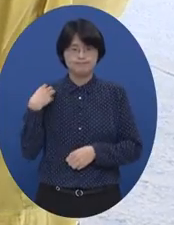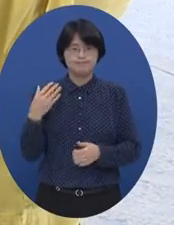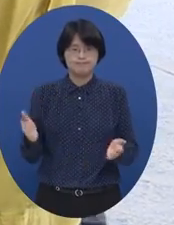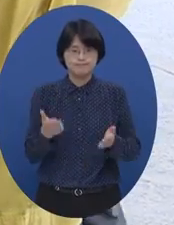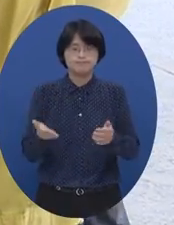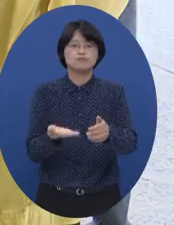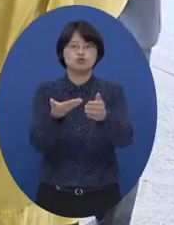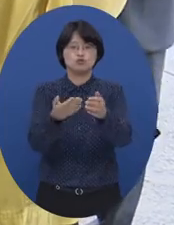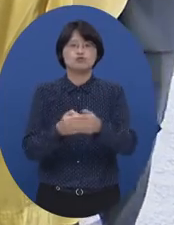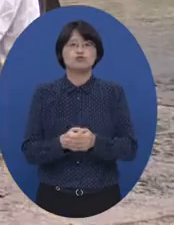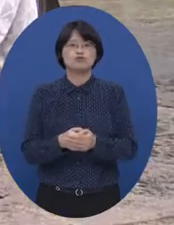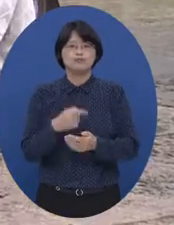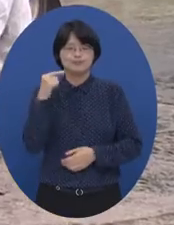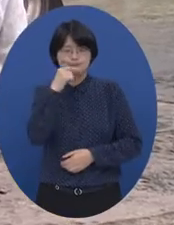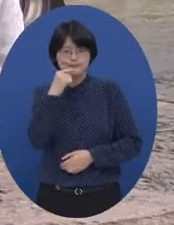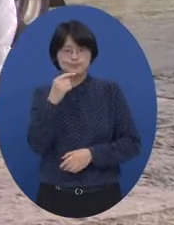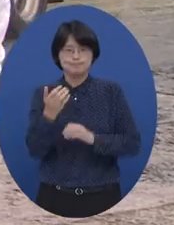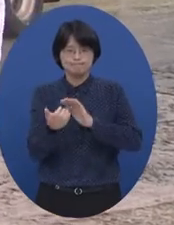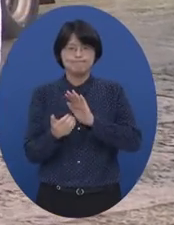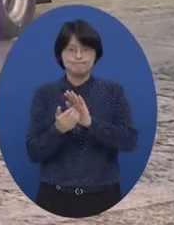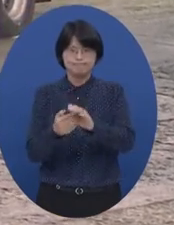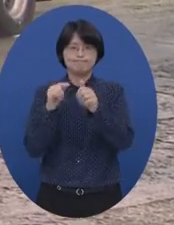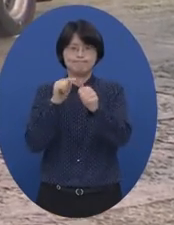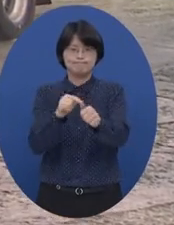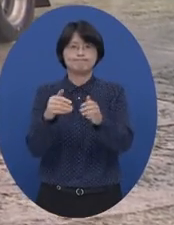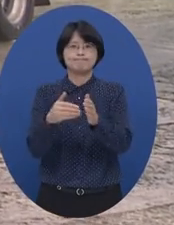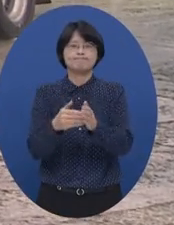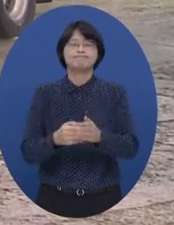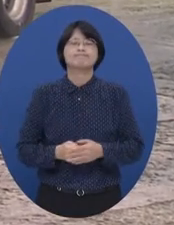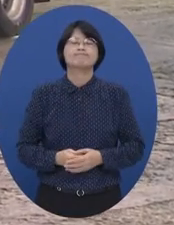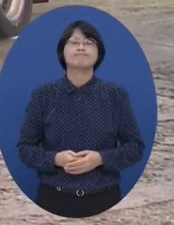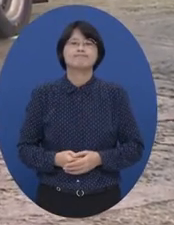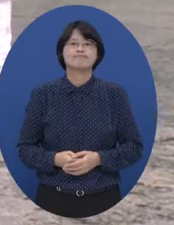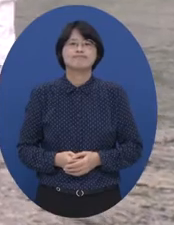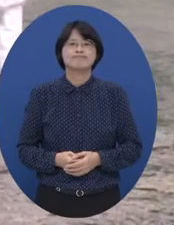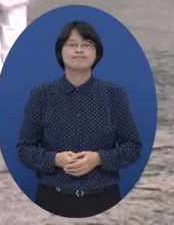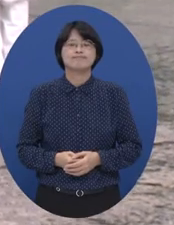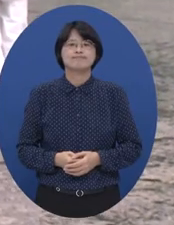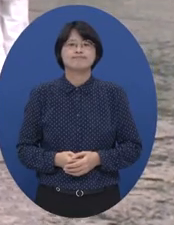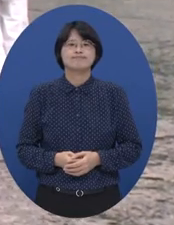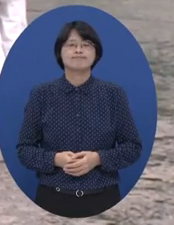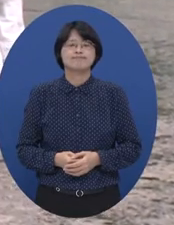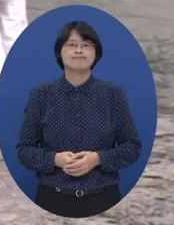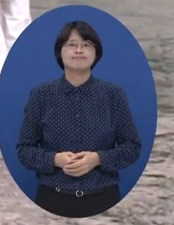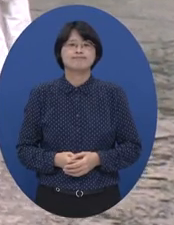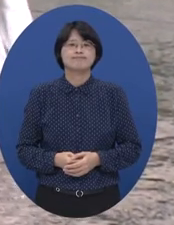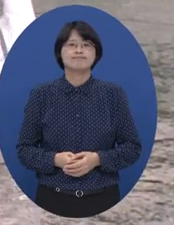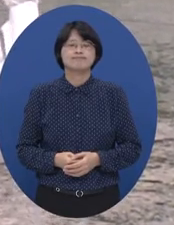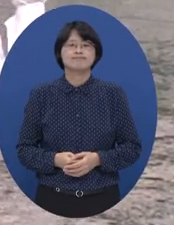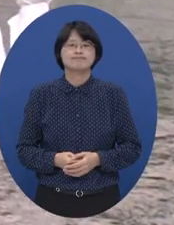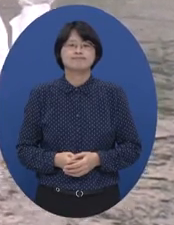방역 담당자를 격려하고 빈틈없는 차단 방역 조치를 주문했습니다. 경기지TV 김태희입니다.